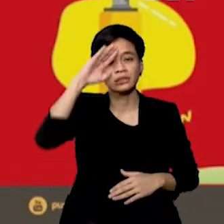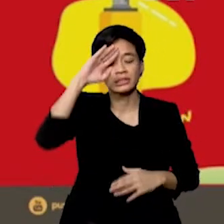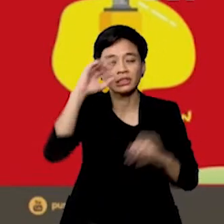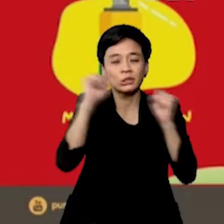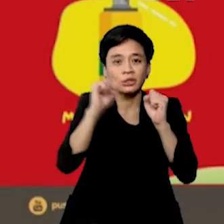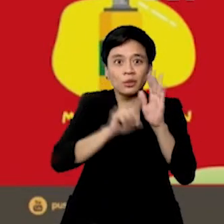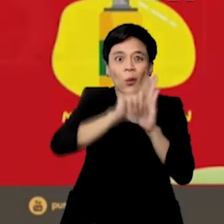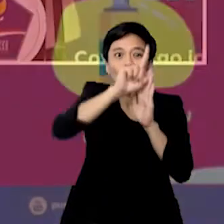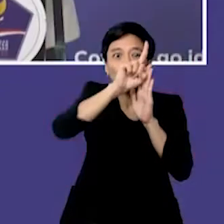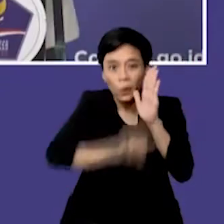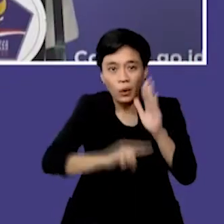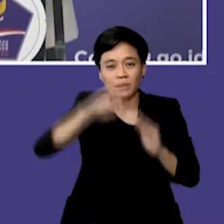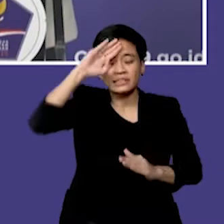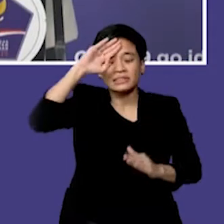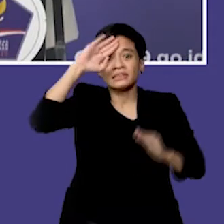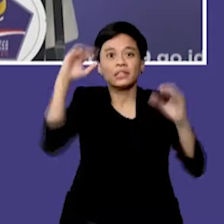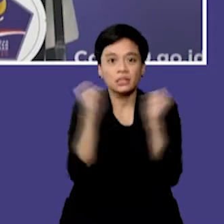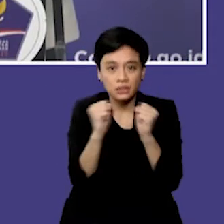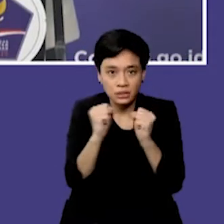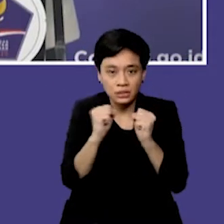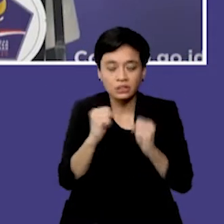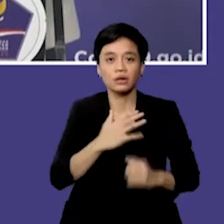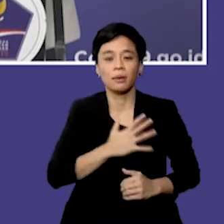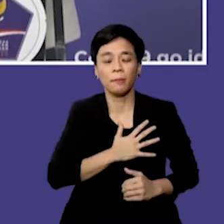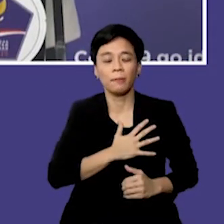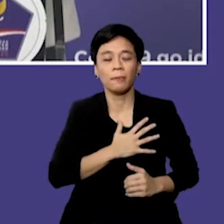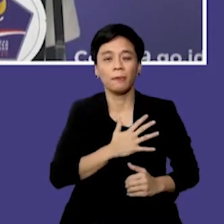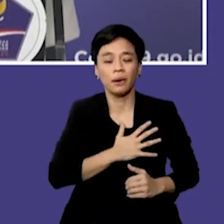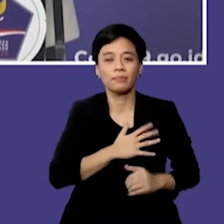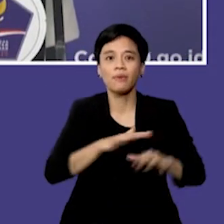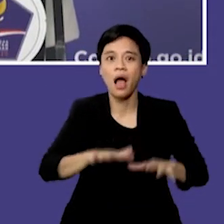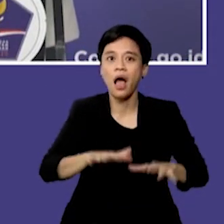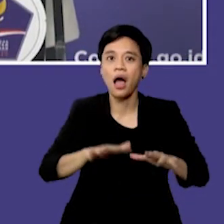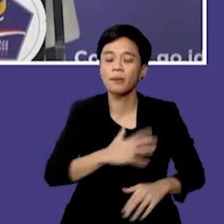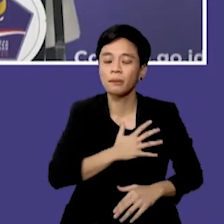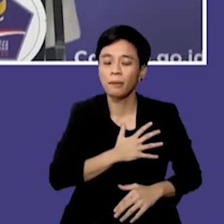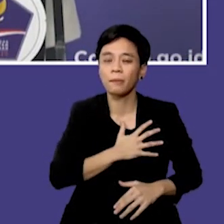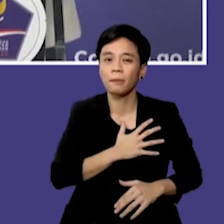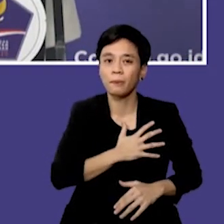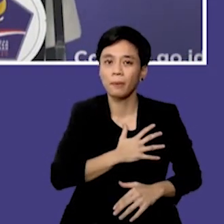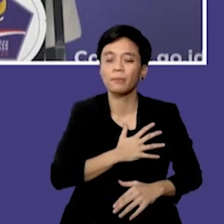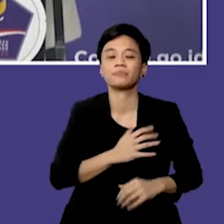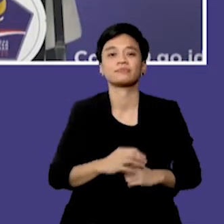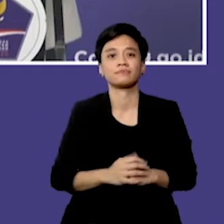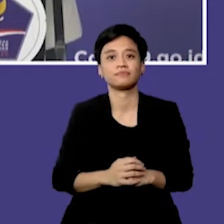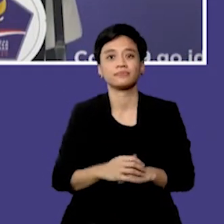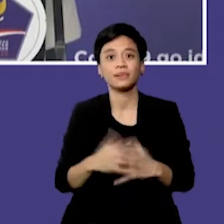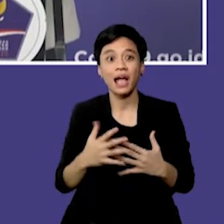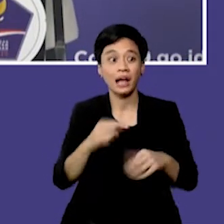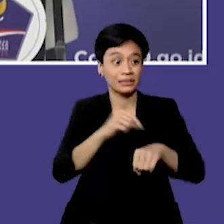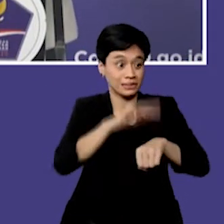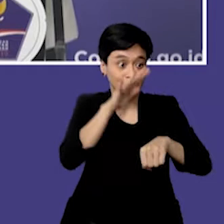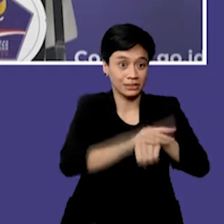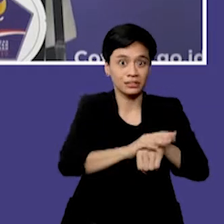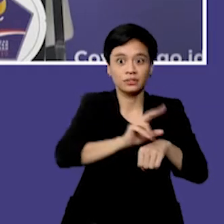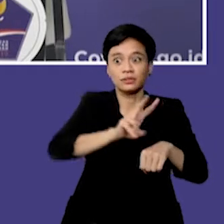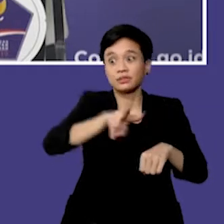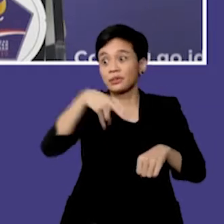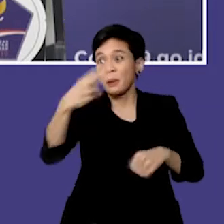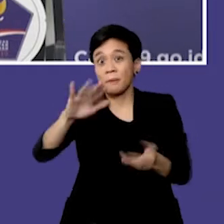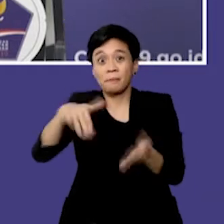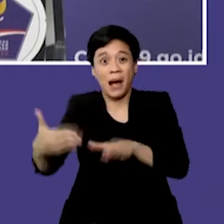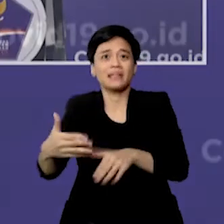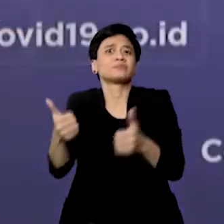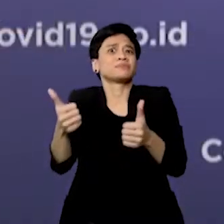atau hipotermia, dan melambatnya denyut jantung. DBD beresiko menyebabkan kematian ketika penderitanya